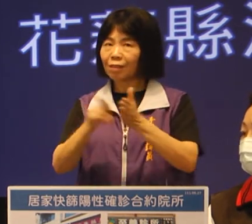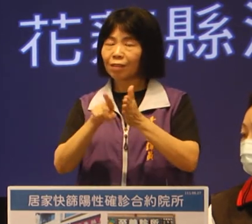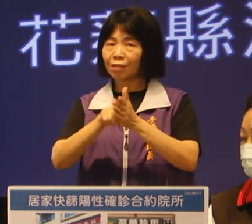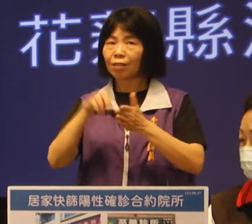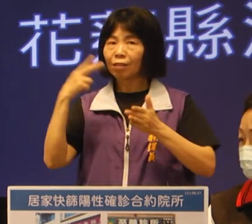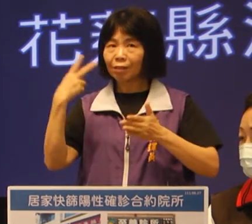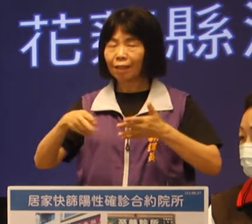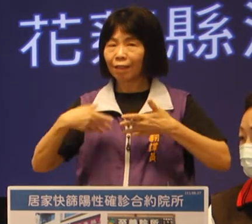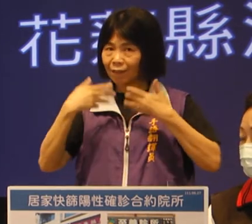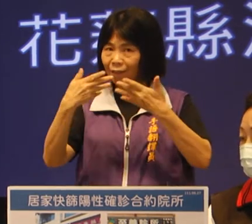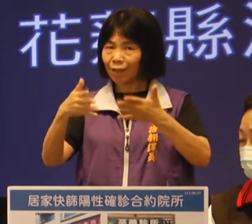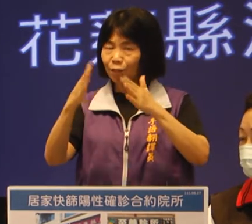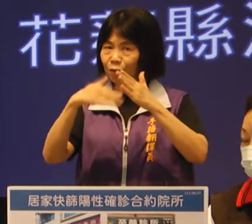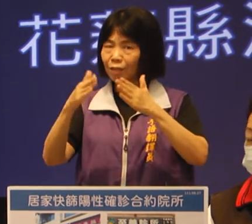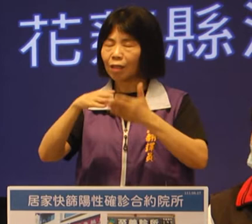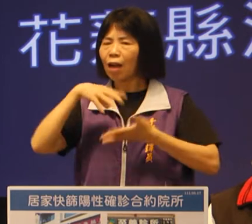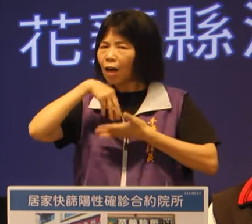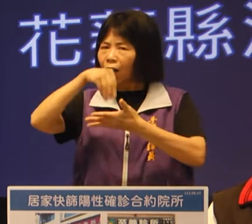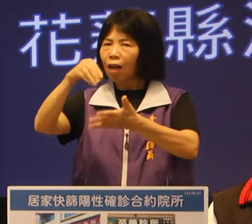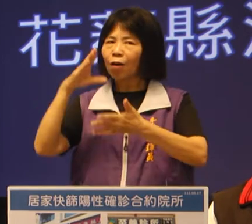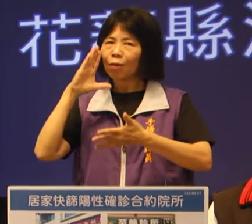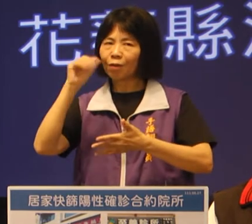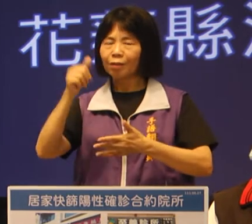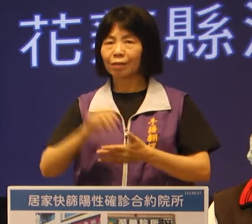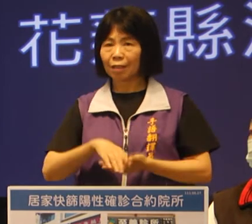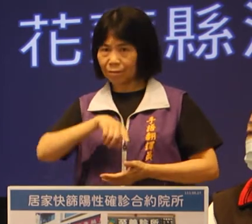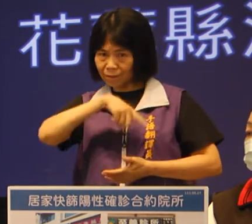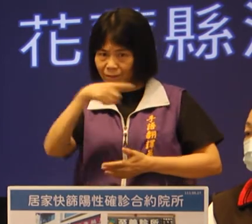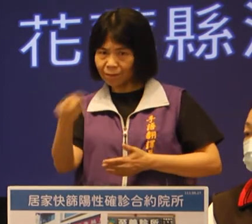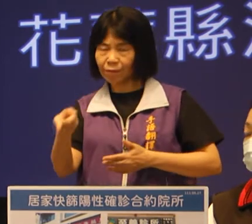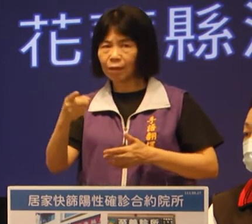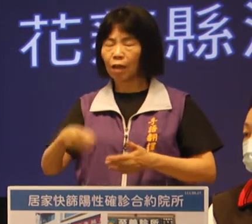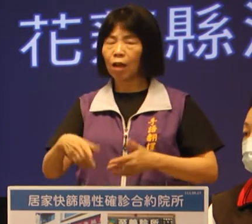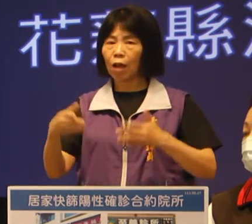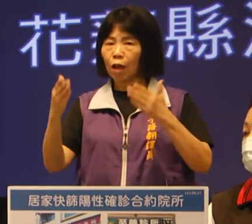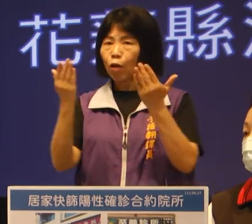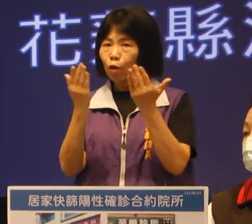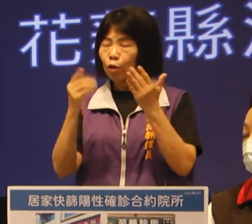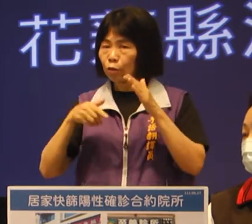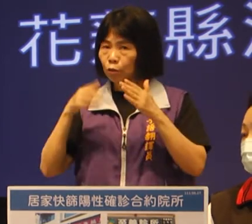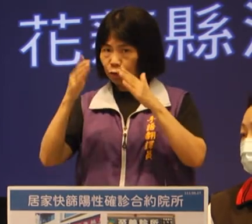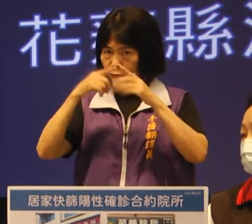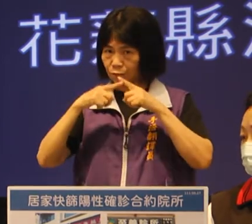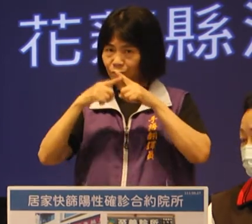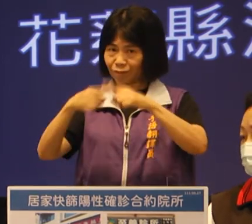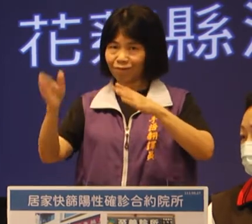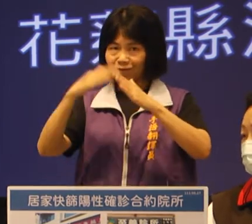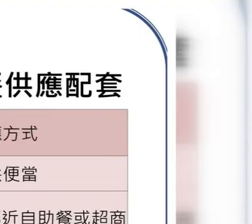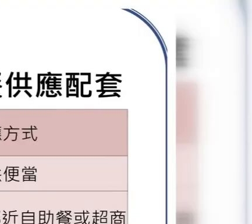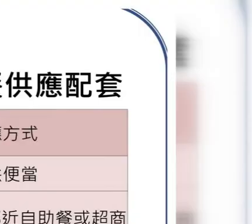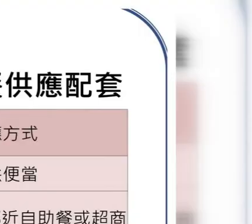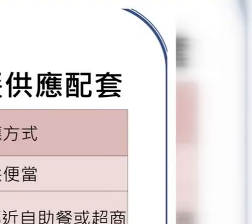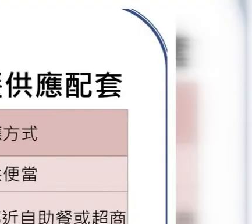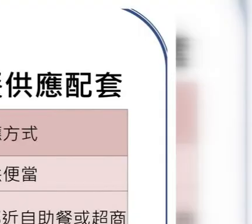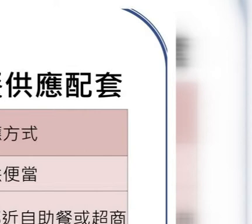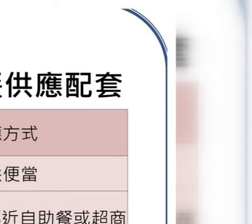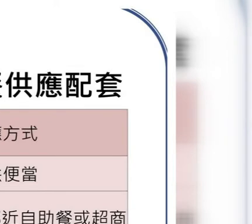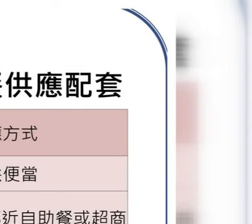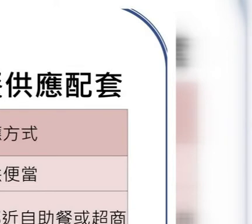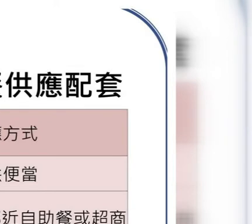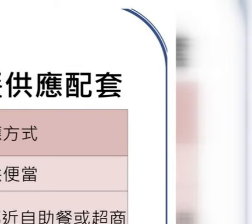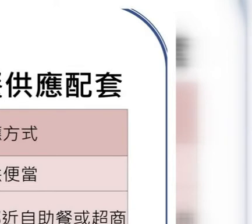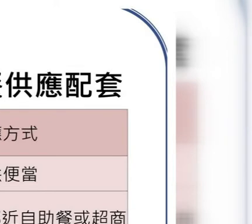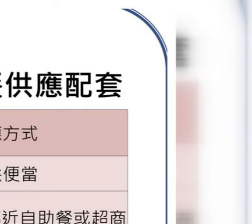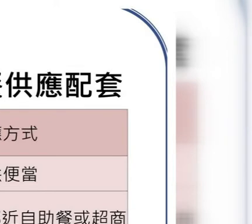提供给学生带回去，那作为之后我们恢复实体课程的时候使用。家长呢，如果无